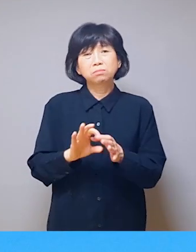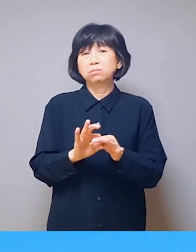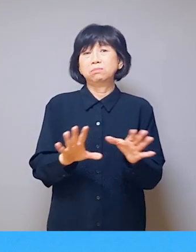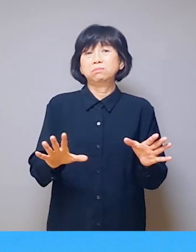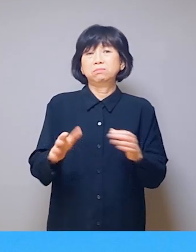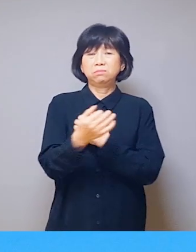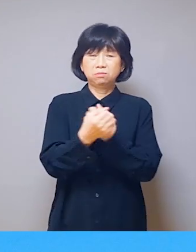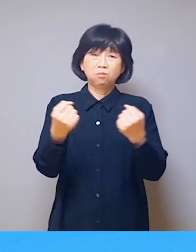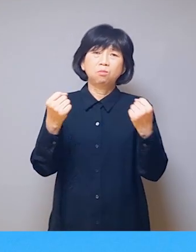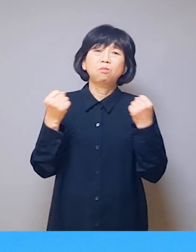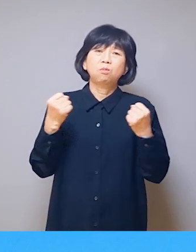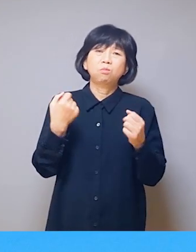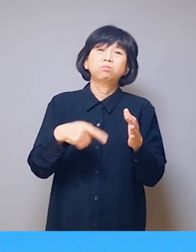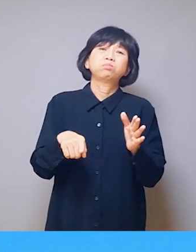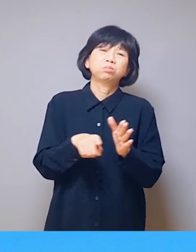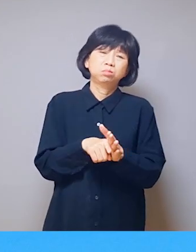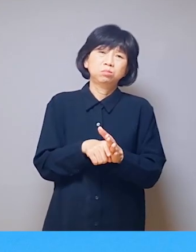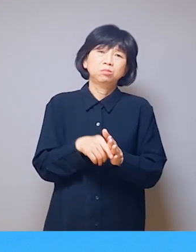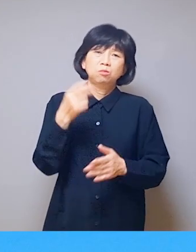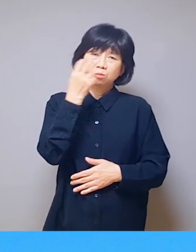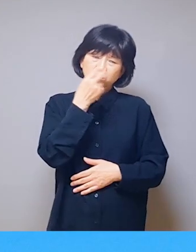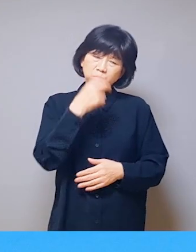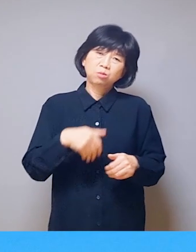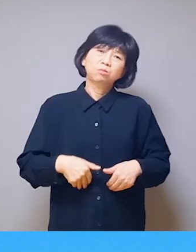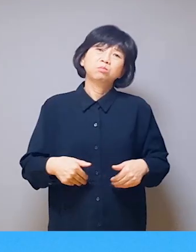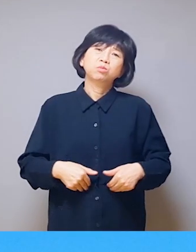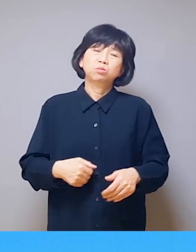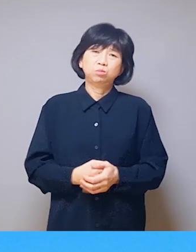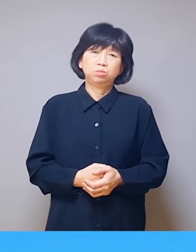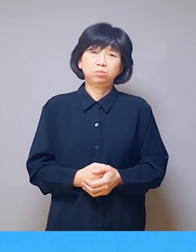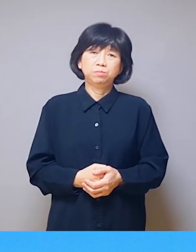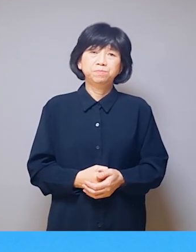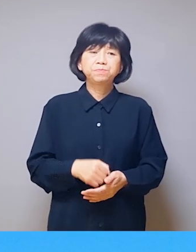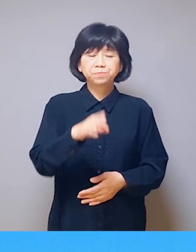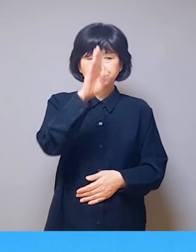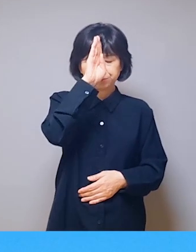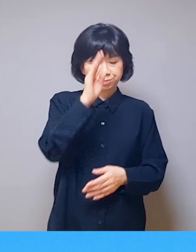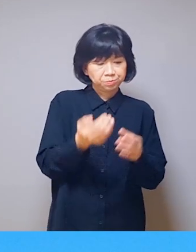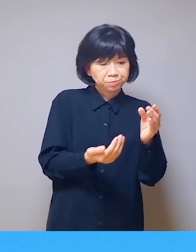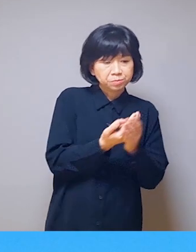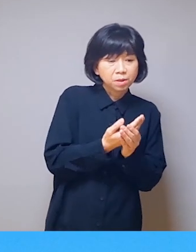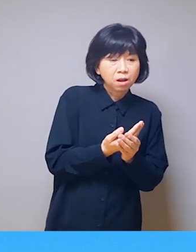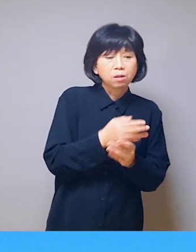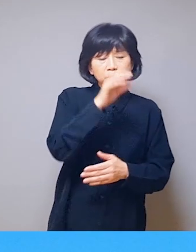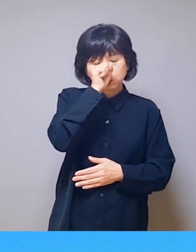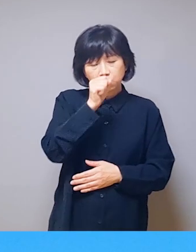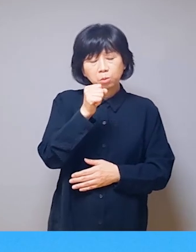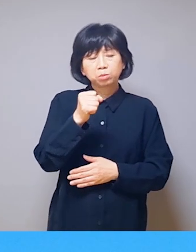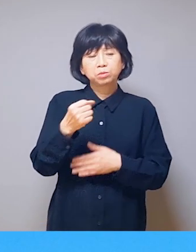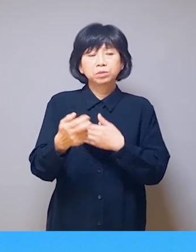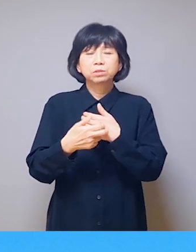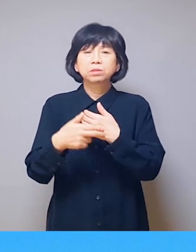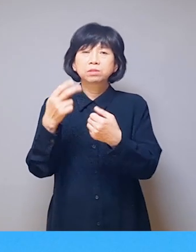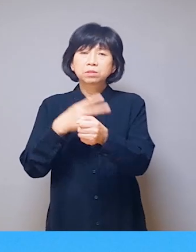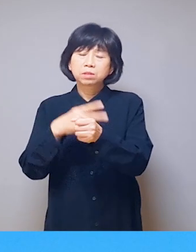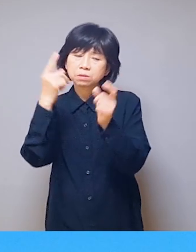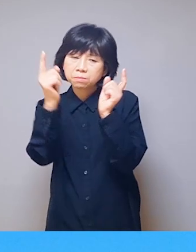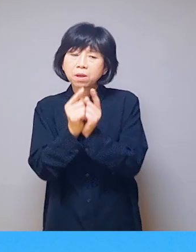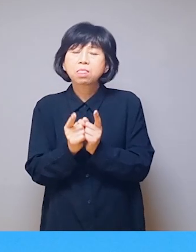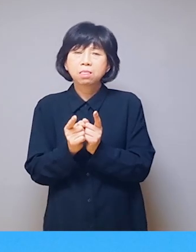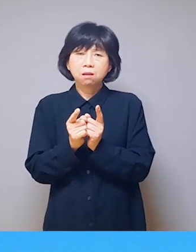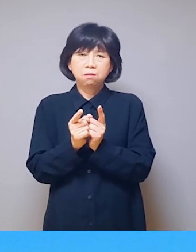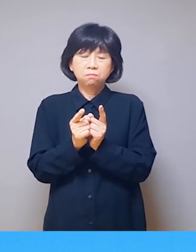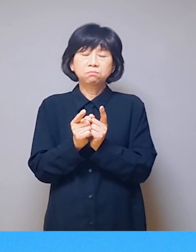건강하시길 바랍니다. 괜찮으실 수는 있지만 또 하나님이 좋은 의사, 좋은 병원 만나게 해주셔서 또